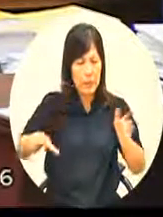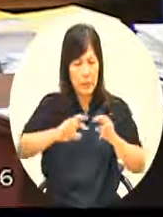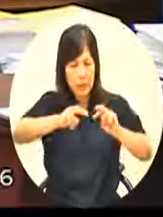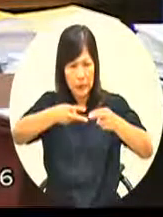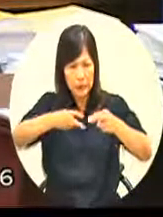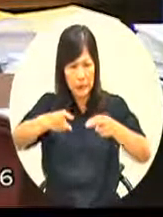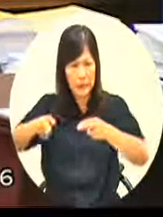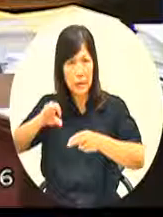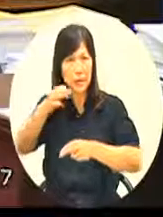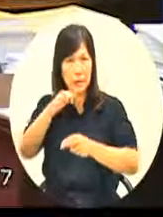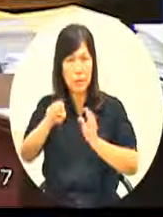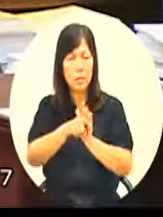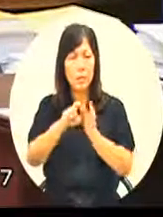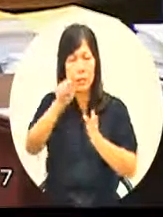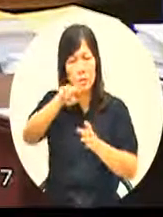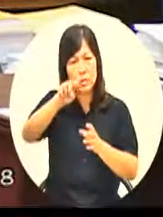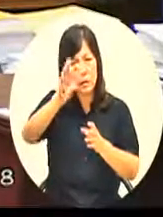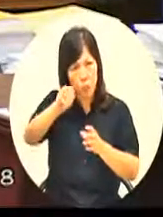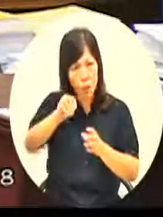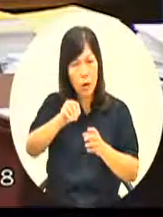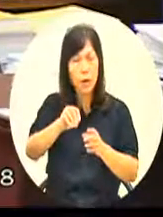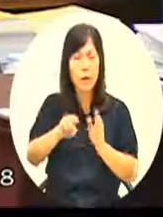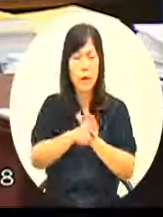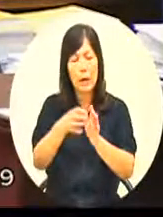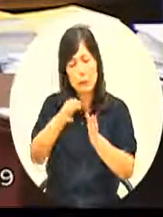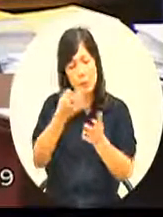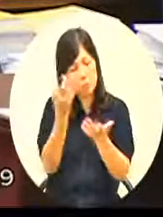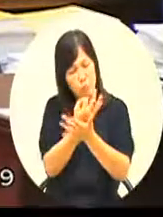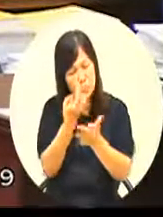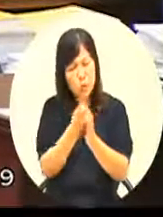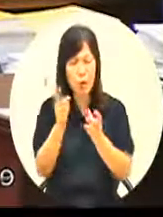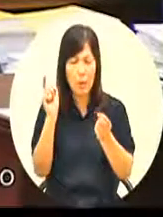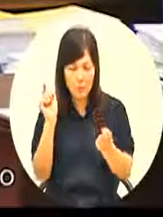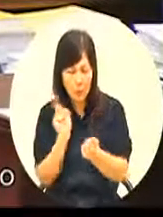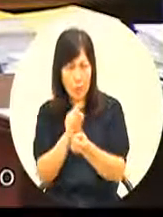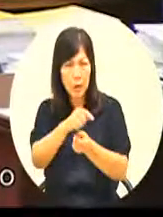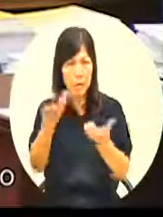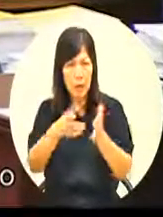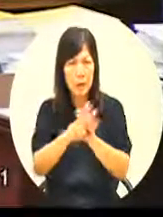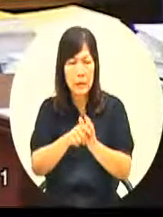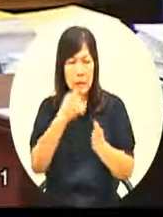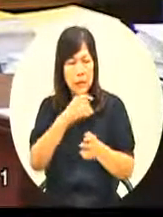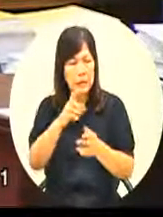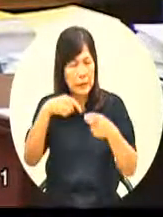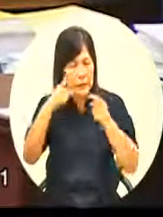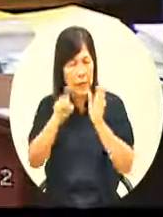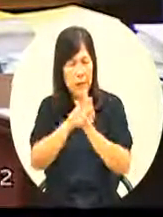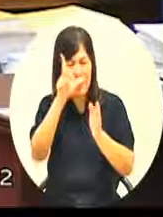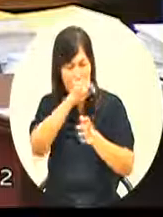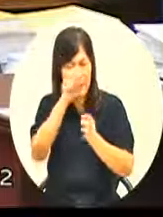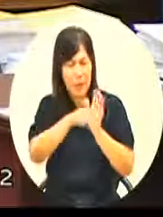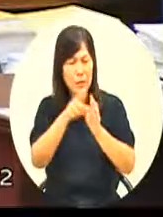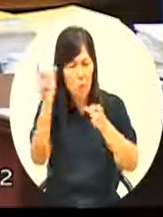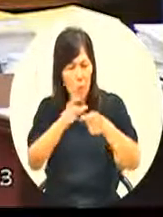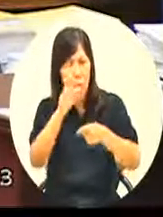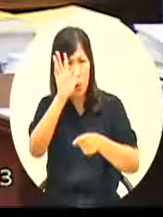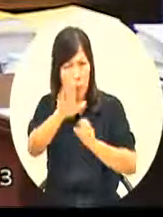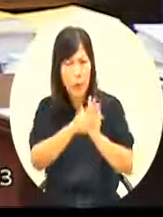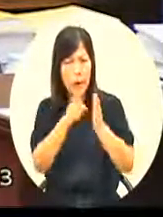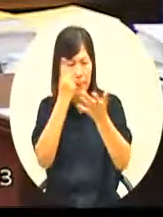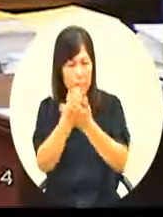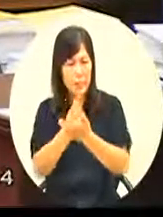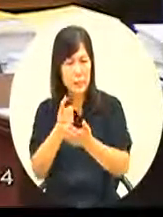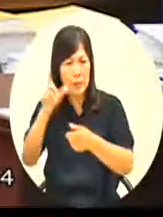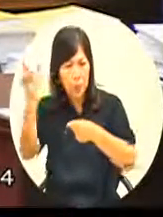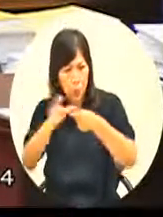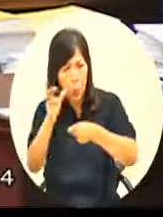算就1000万而已，我们哪有那么多钱去面对这么习以为常、每年都会来的台风？如果每一次台风来都